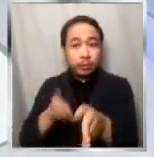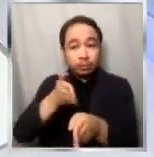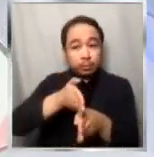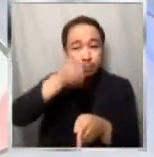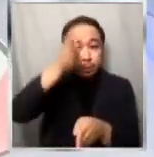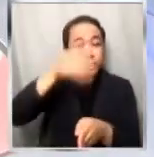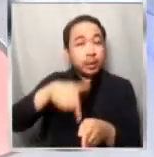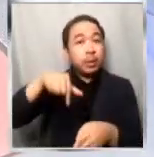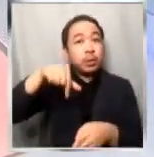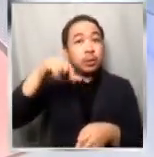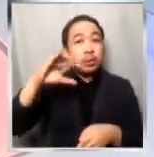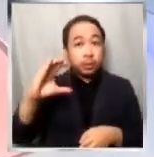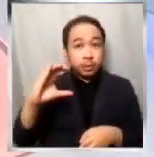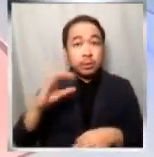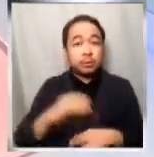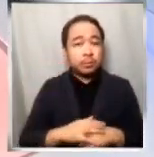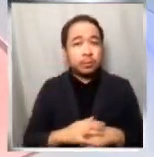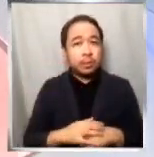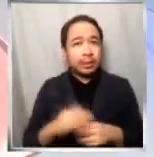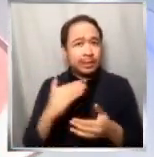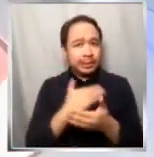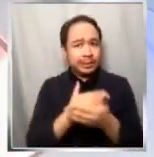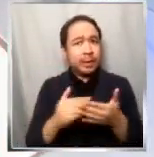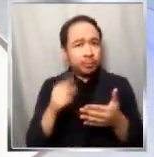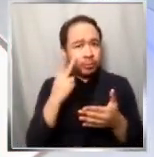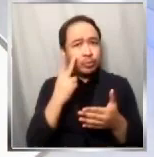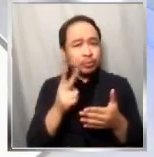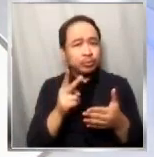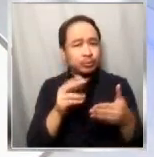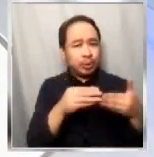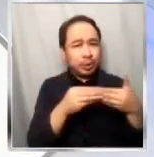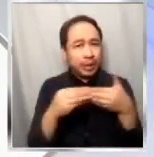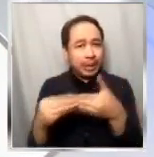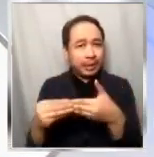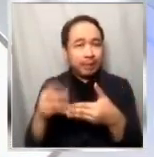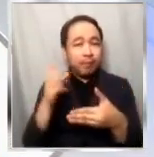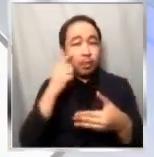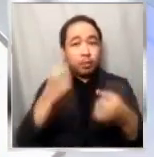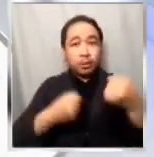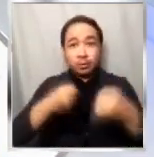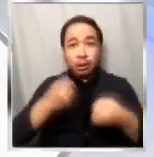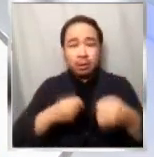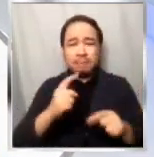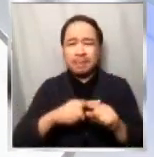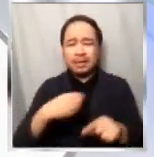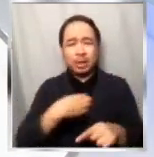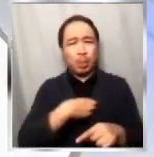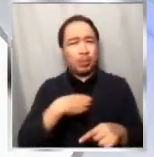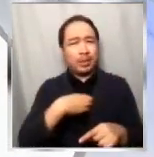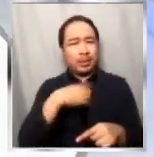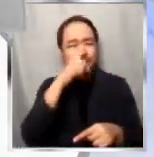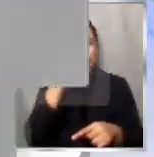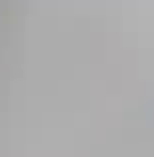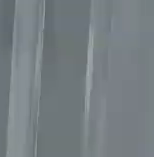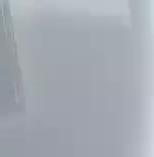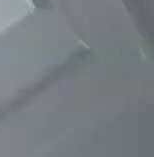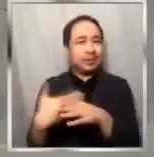mga dapat sana gabay sa mga motorista ay inireklamo dahil nagiging abala. Nakatutok si June